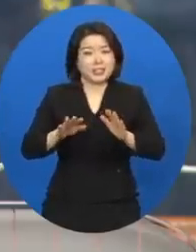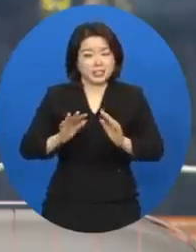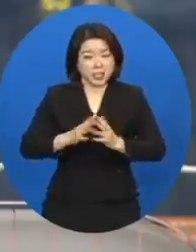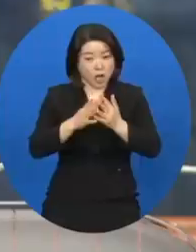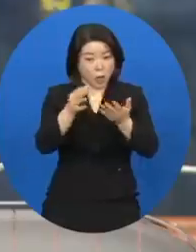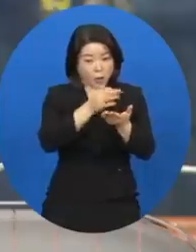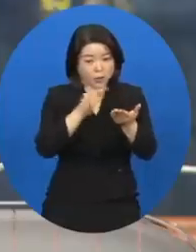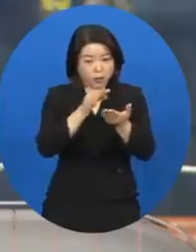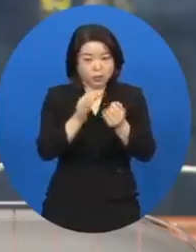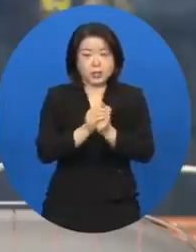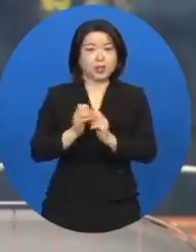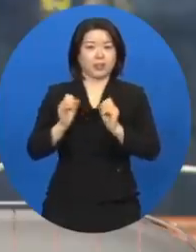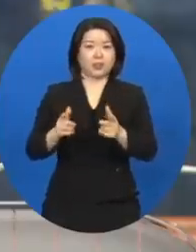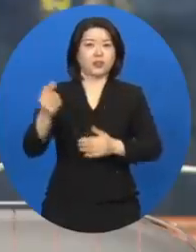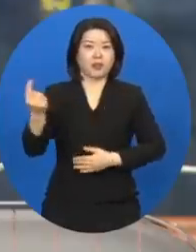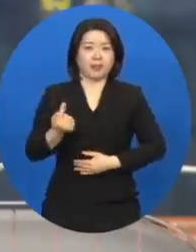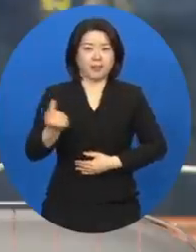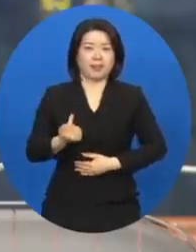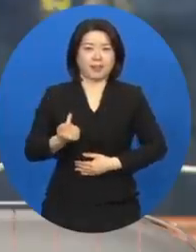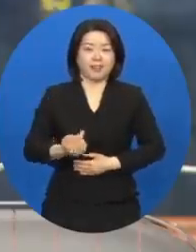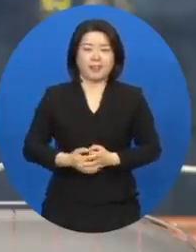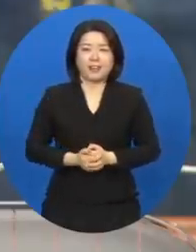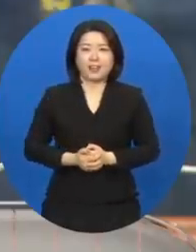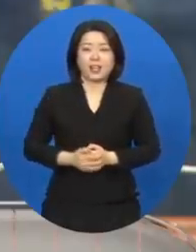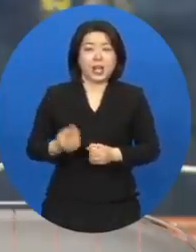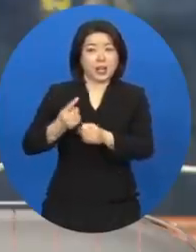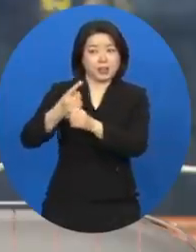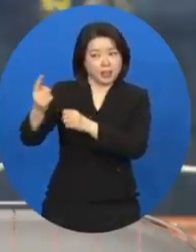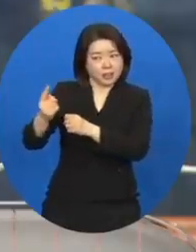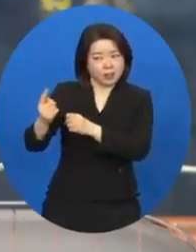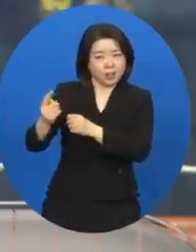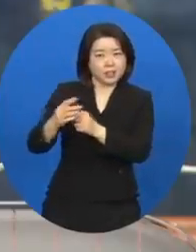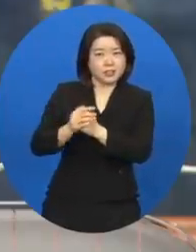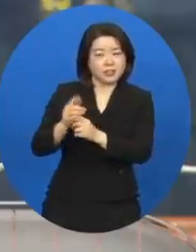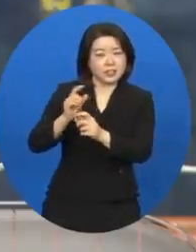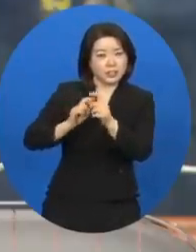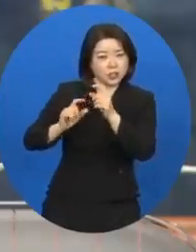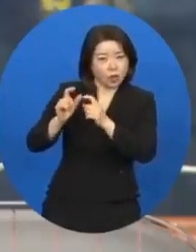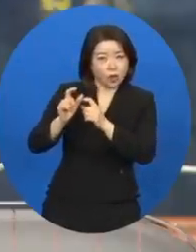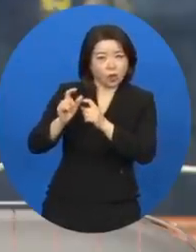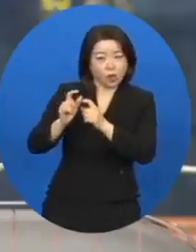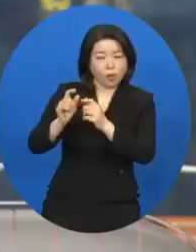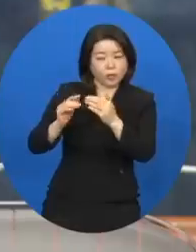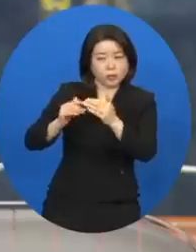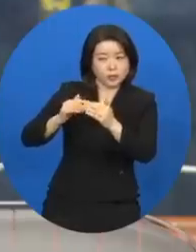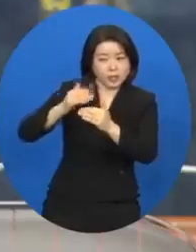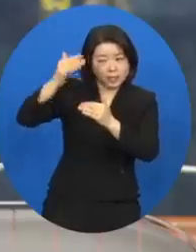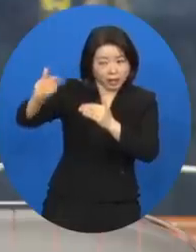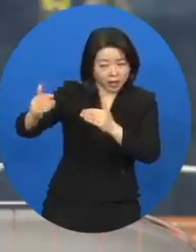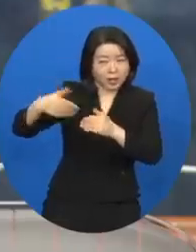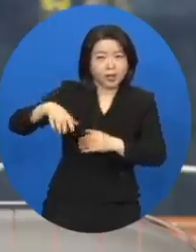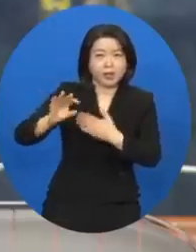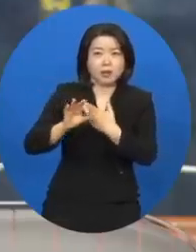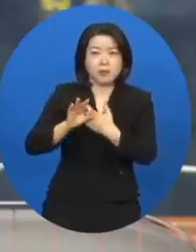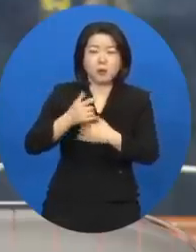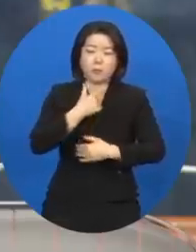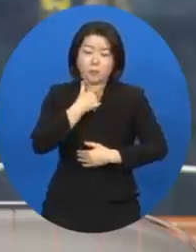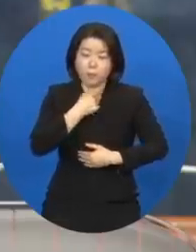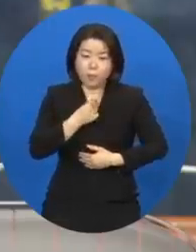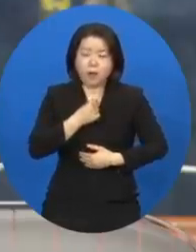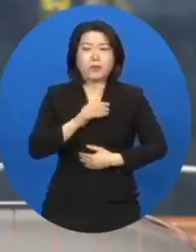건축헌금이 기회가 됐습니다. 이제 내년까지 정도 지나면 이제 하고 싶어도 할 수가 없어요.